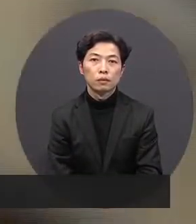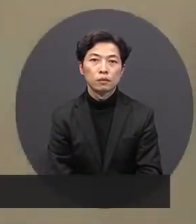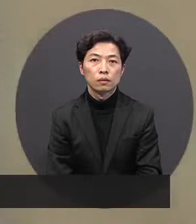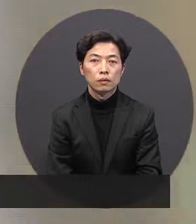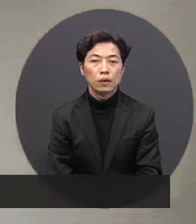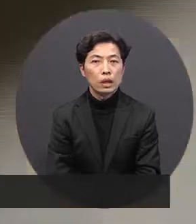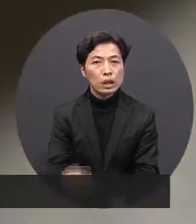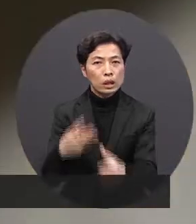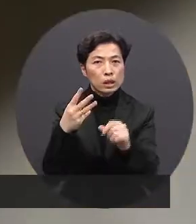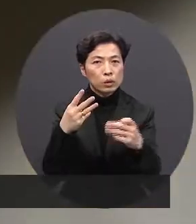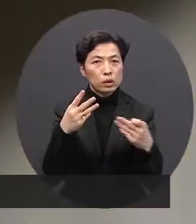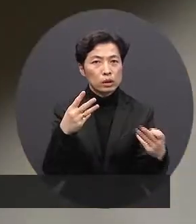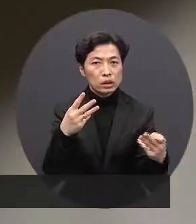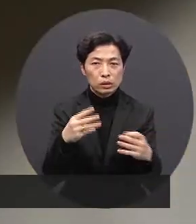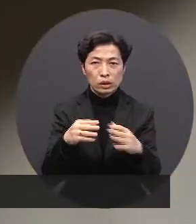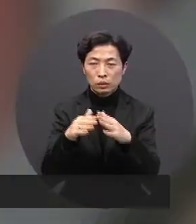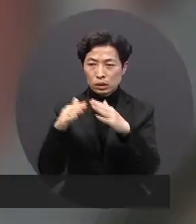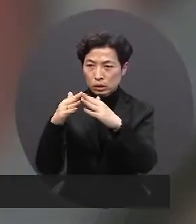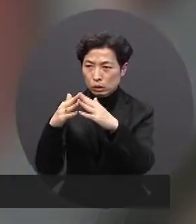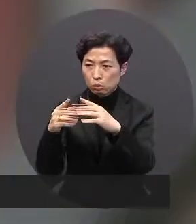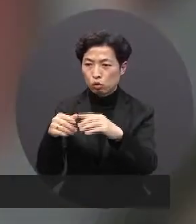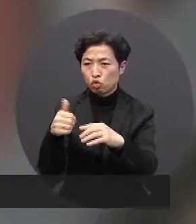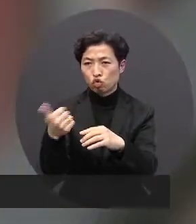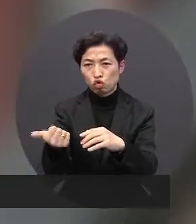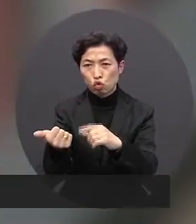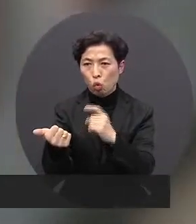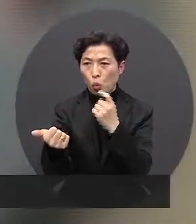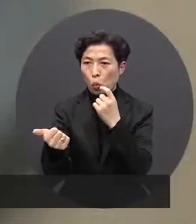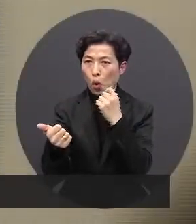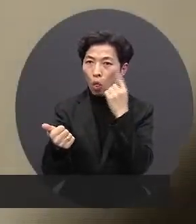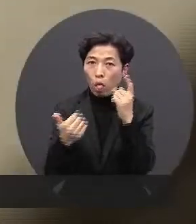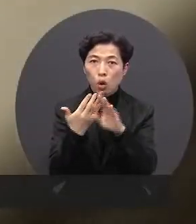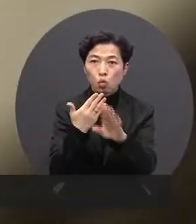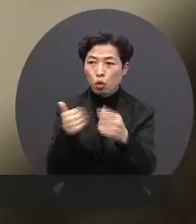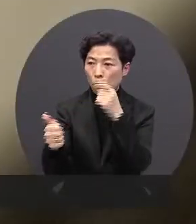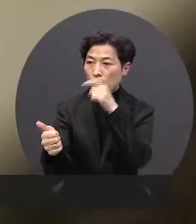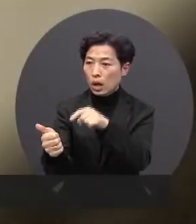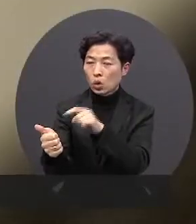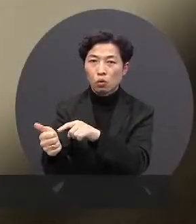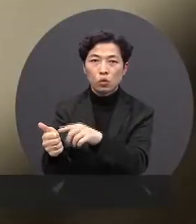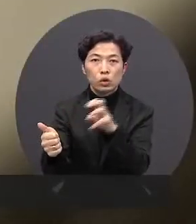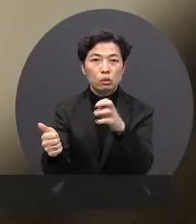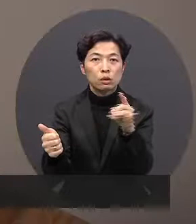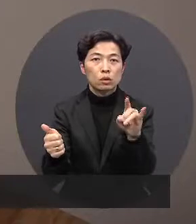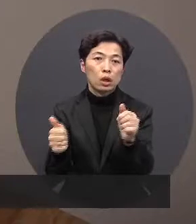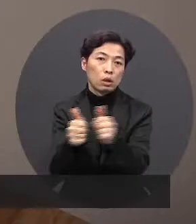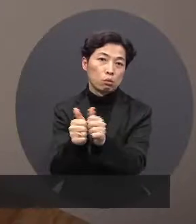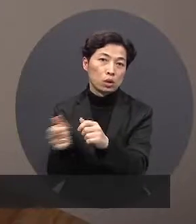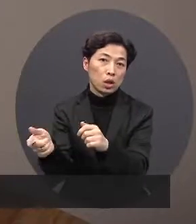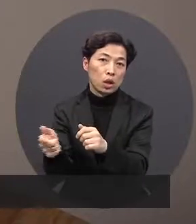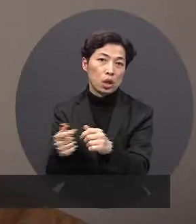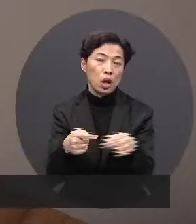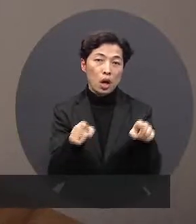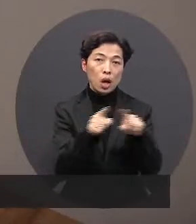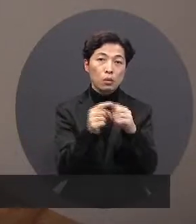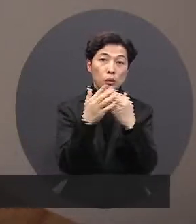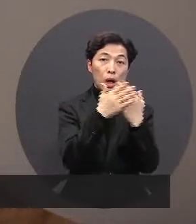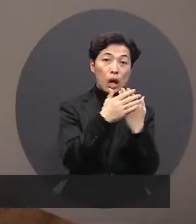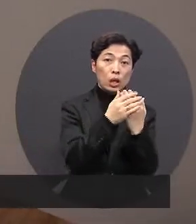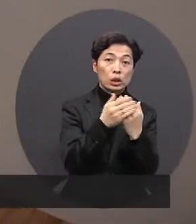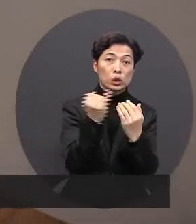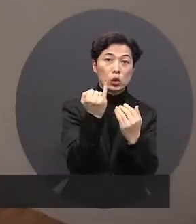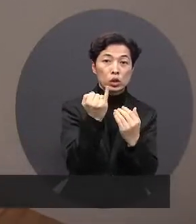지난 13일 청주의 한 빌라 베란다에서 숨진 지 한 달 만에 발견된 30대 남성. 같이 살던 30대